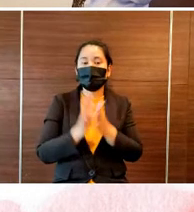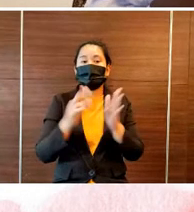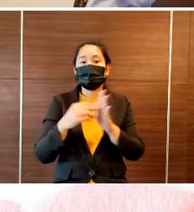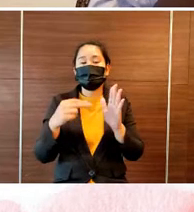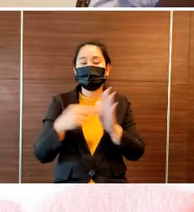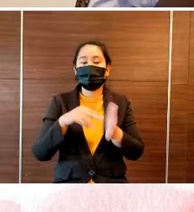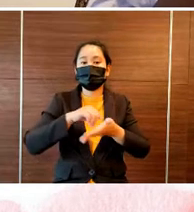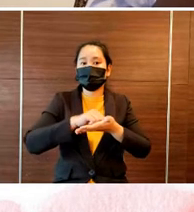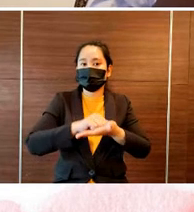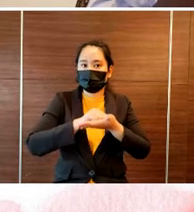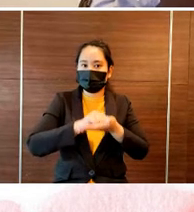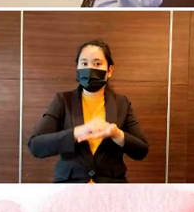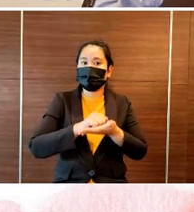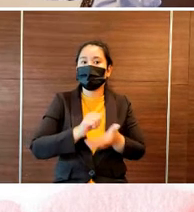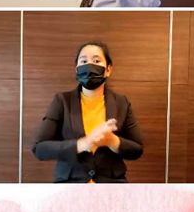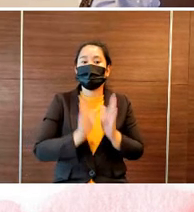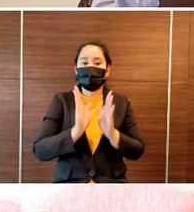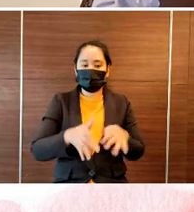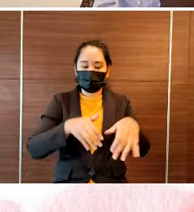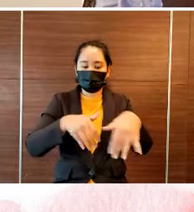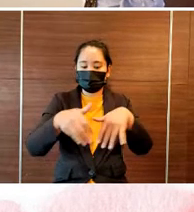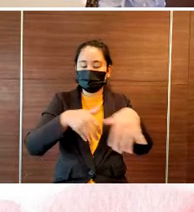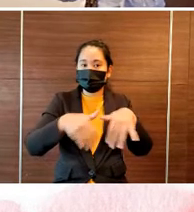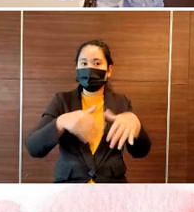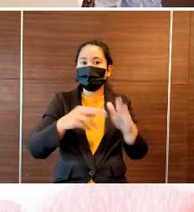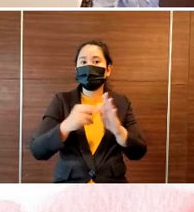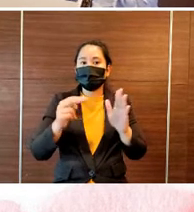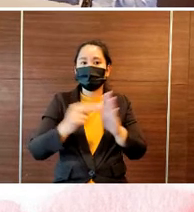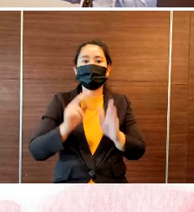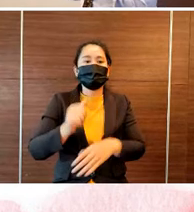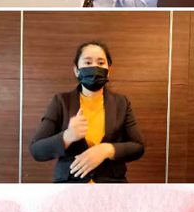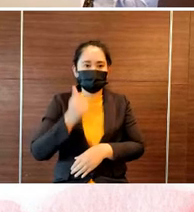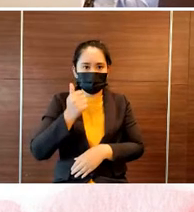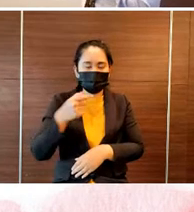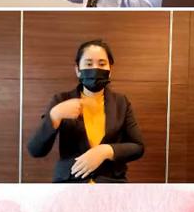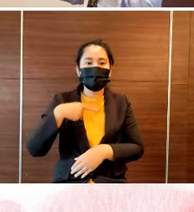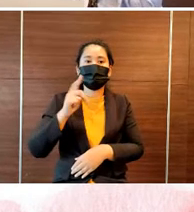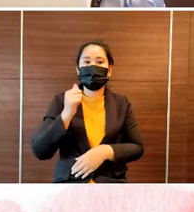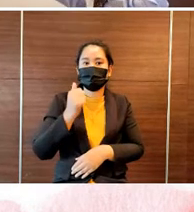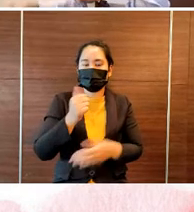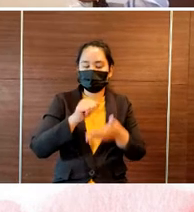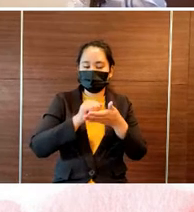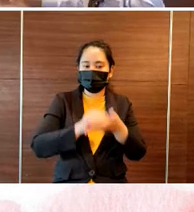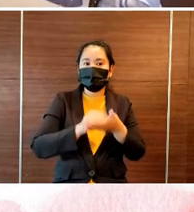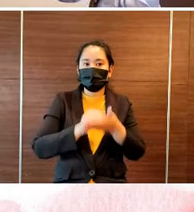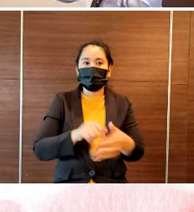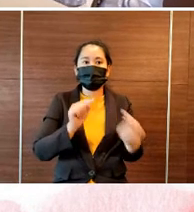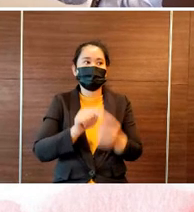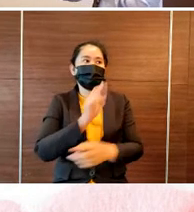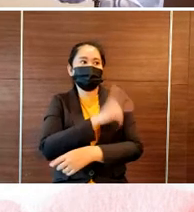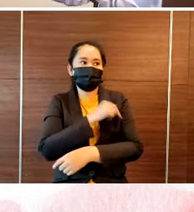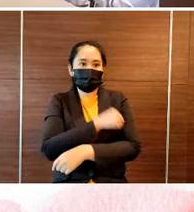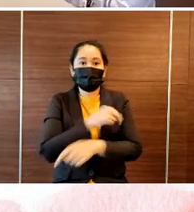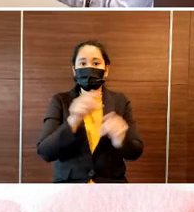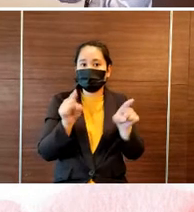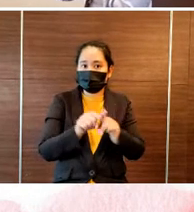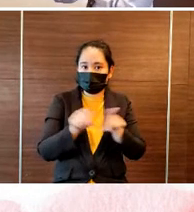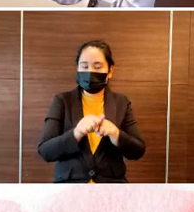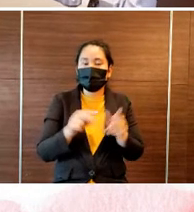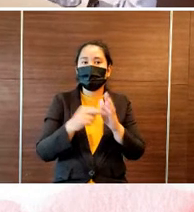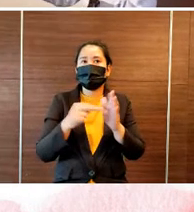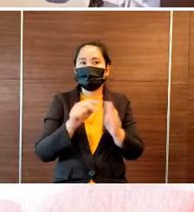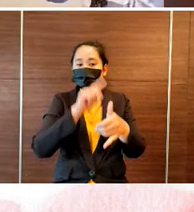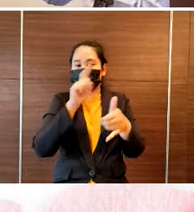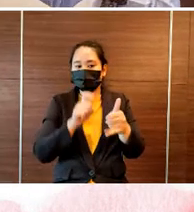แม้จัดที่ชุมชนก็ได้ผลไม่แตกต่างจากการบริการที่ในโรงพยาบาลนะคนนี้ไม่มีข้อ